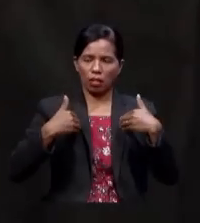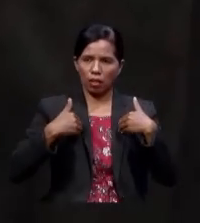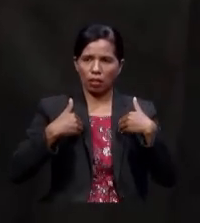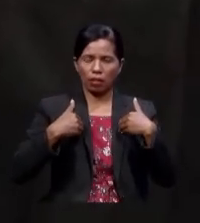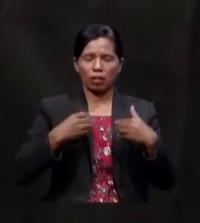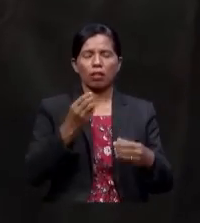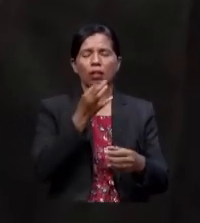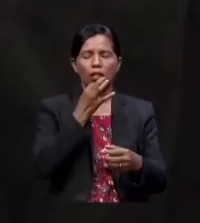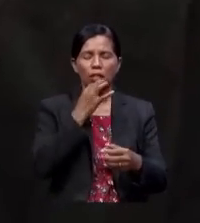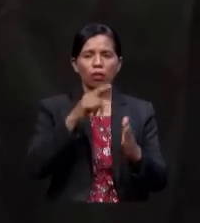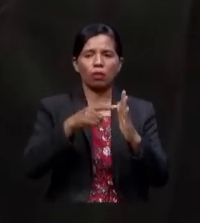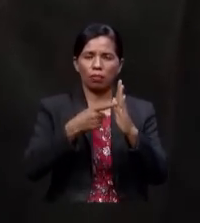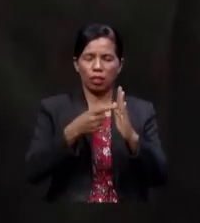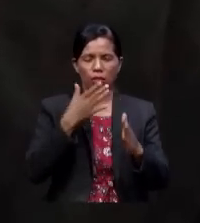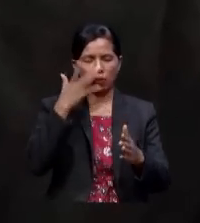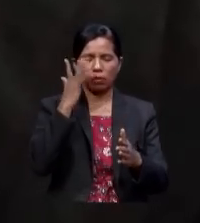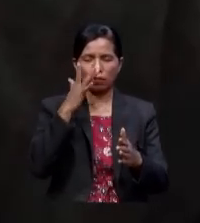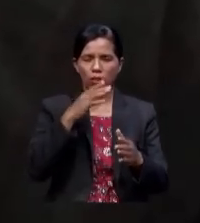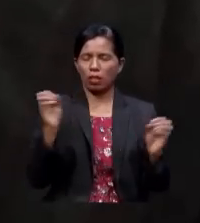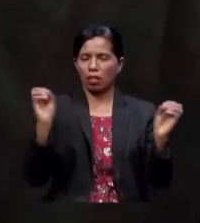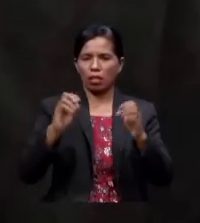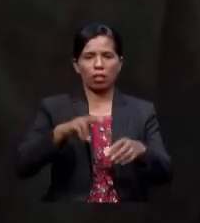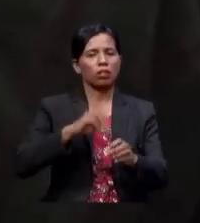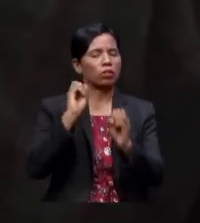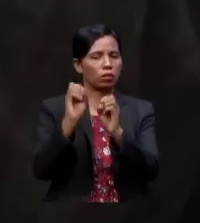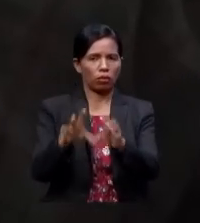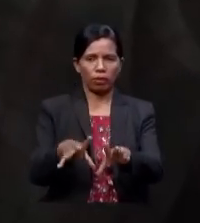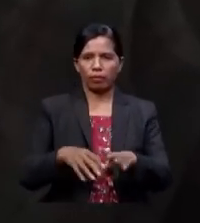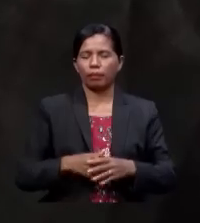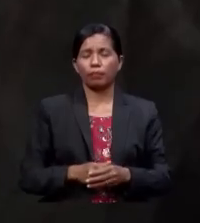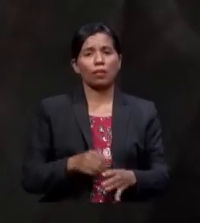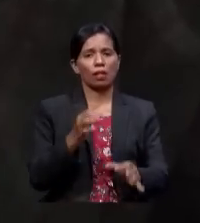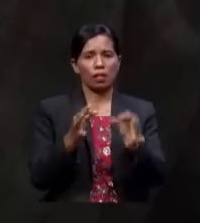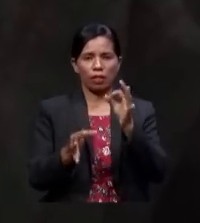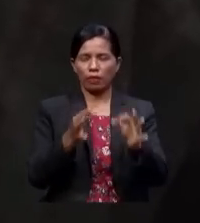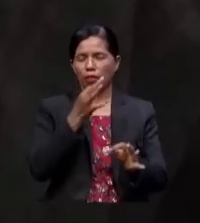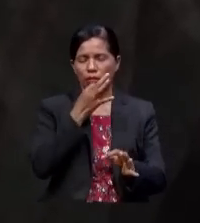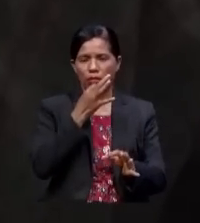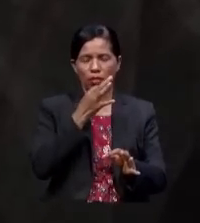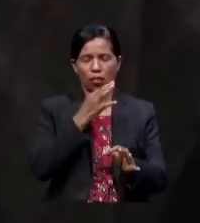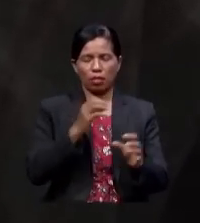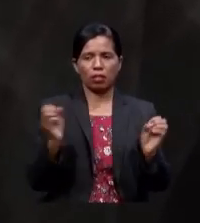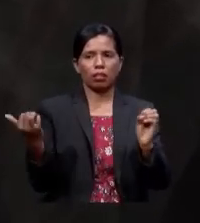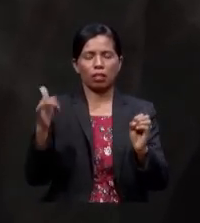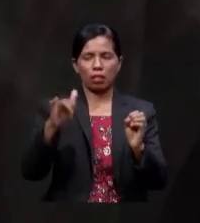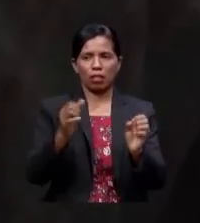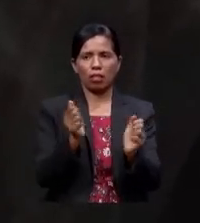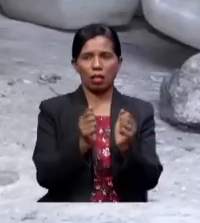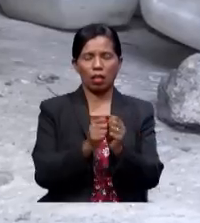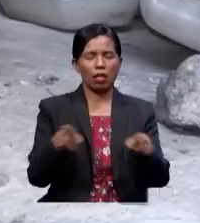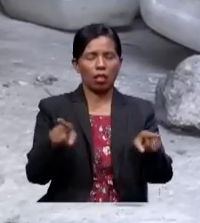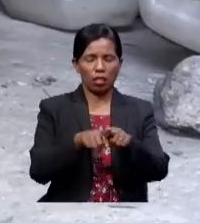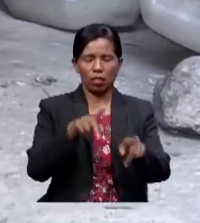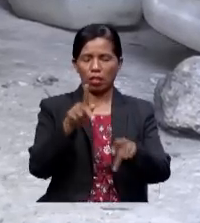komesa sing mai be la fakar ad biru barai. Maske hahang ne be sirahan la lusu hanesan ho